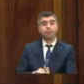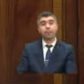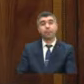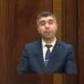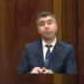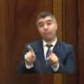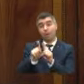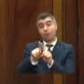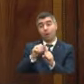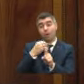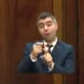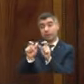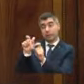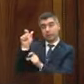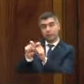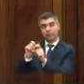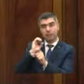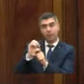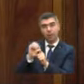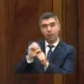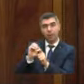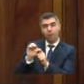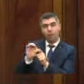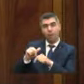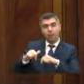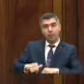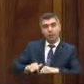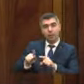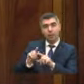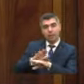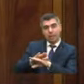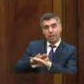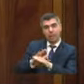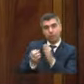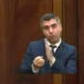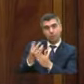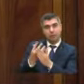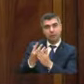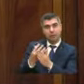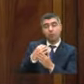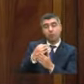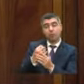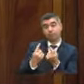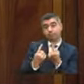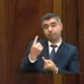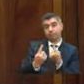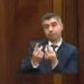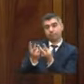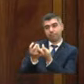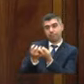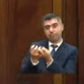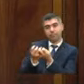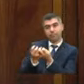رأيكم بهؤلاء التكنوقراط ستستند الحكومة سياسياً؟ سيد الرئيس، كنا ننتظر منكم احتراماً